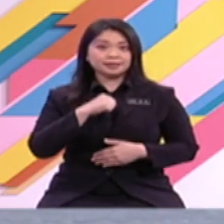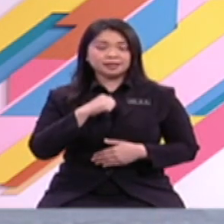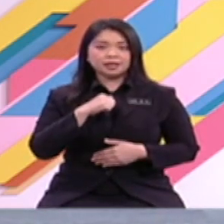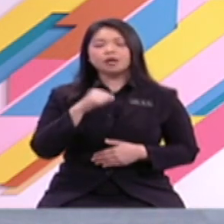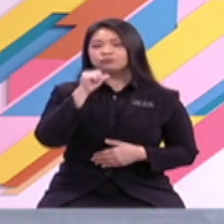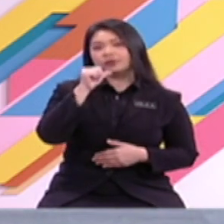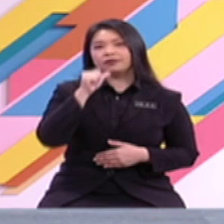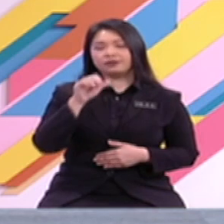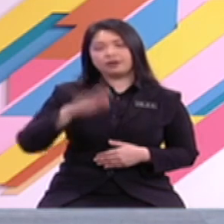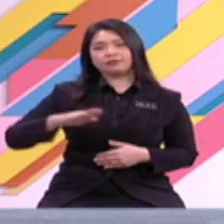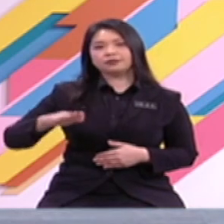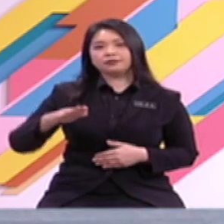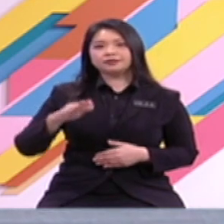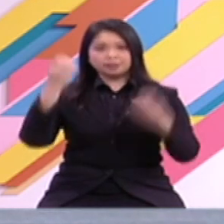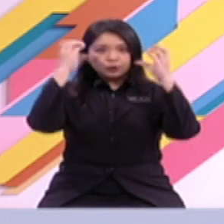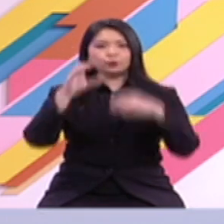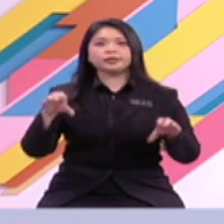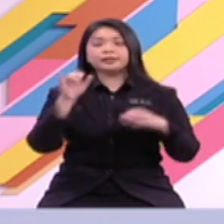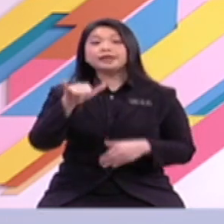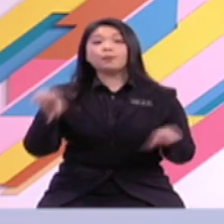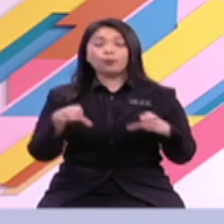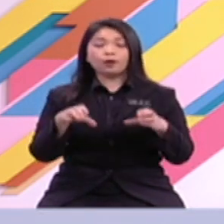anak saya yang buat ufreetv